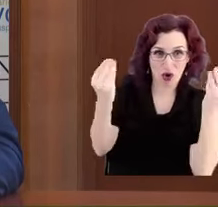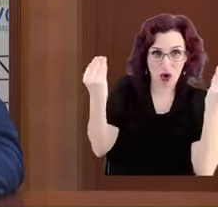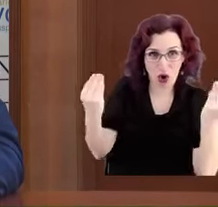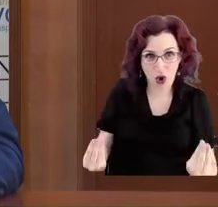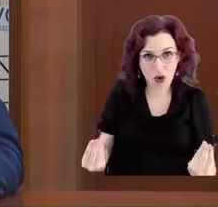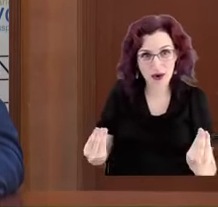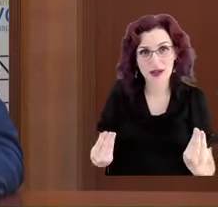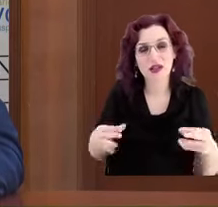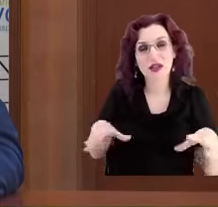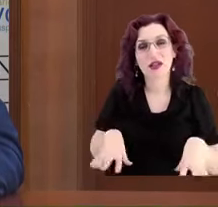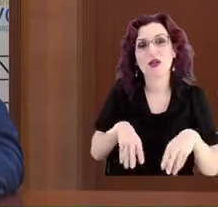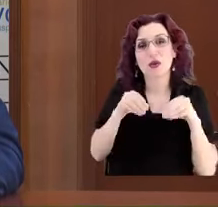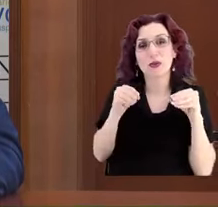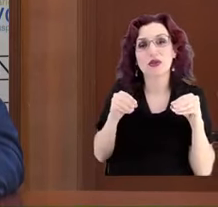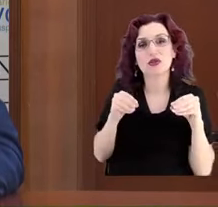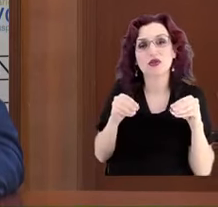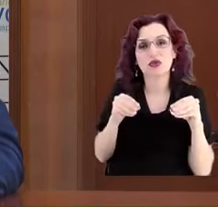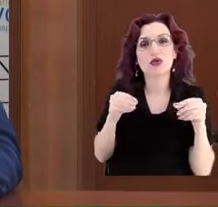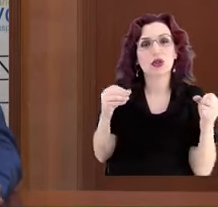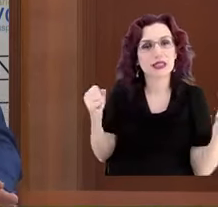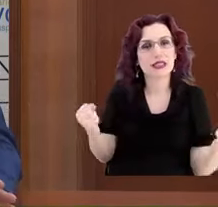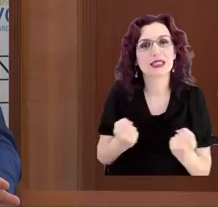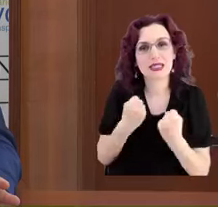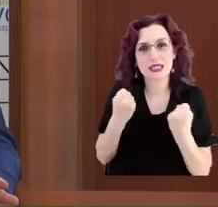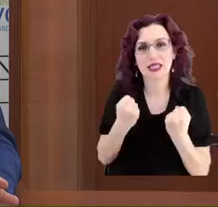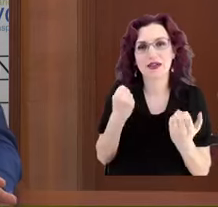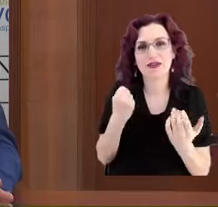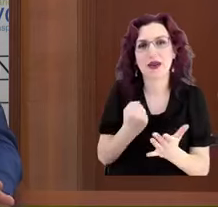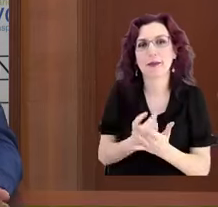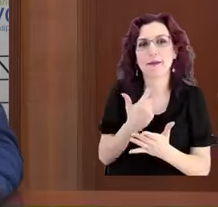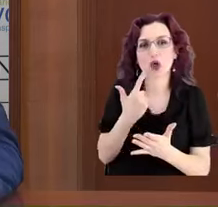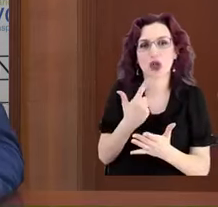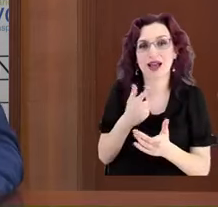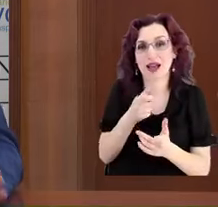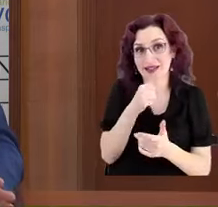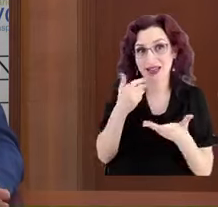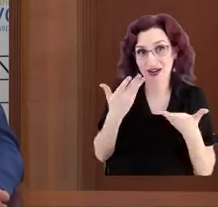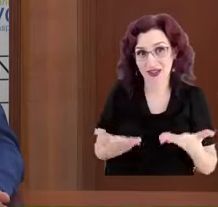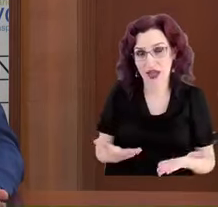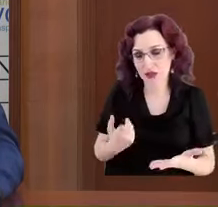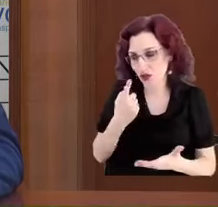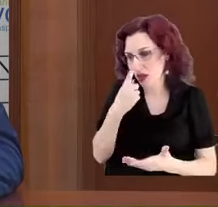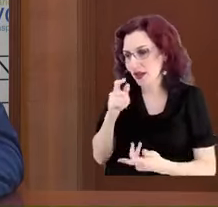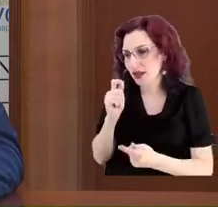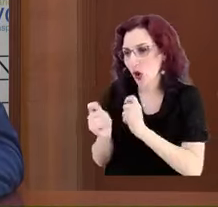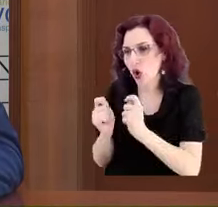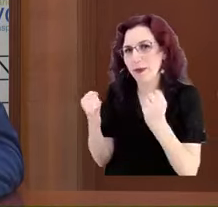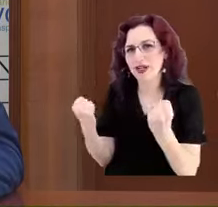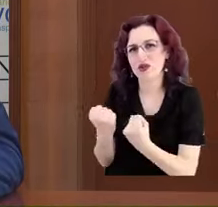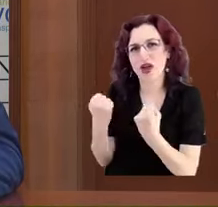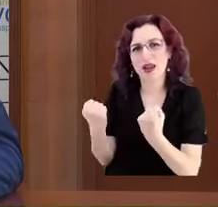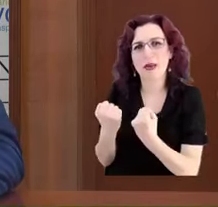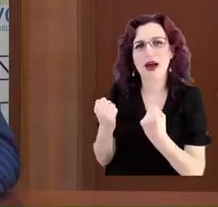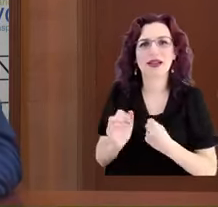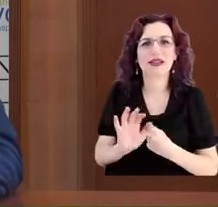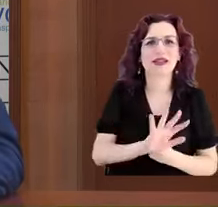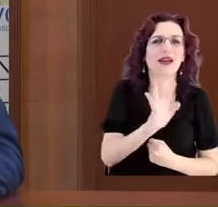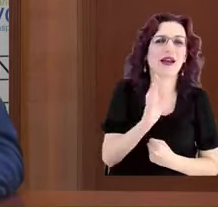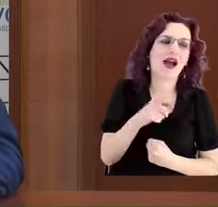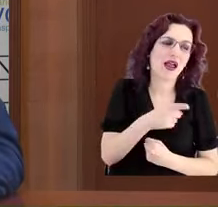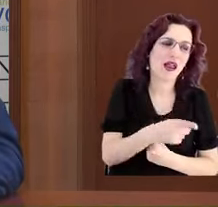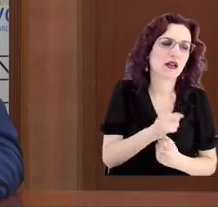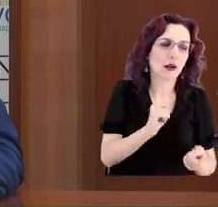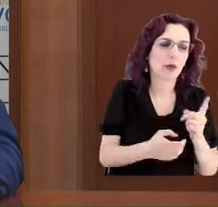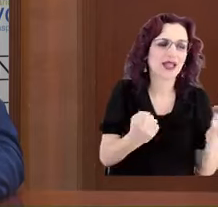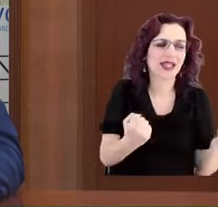più importanti che ci servono al momento che c'è una sul piano come dire commerciale di marketing e l'altro sul piano delle politiche attive del lavoro quindi se